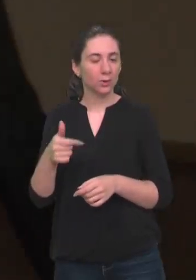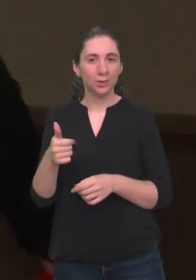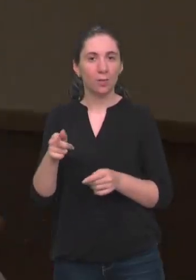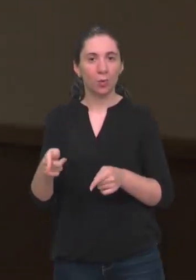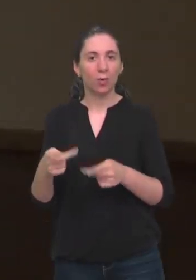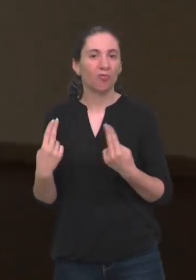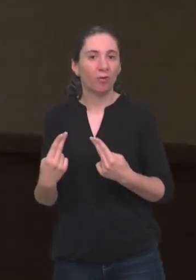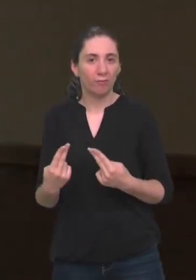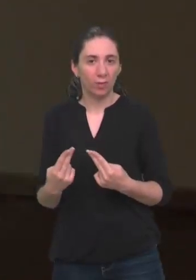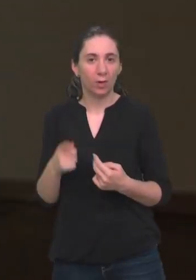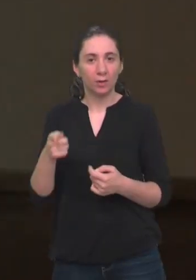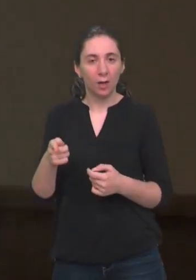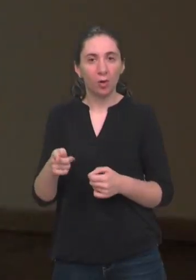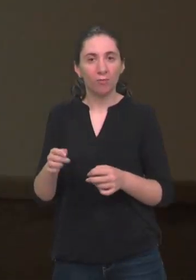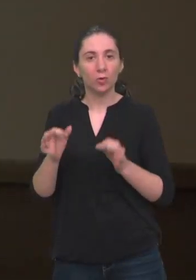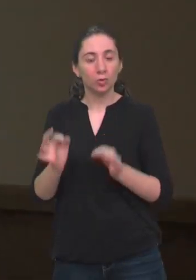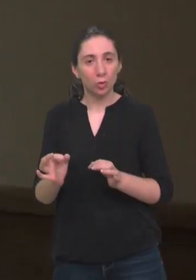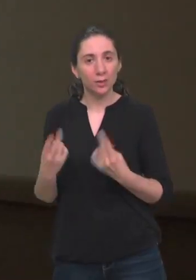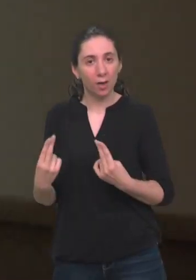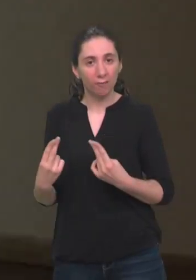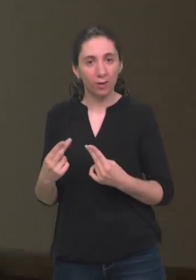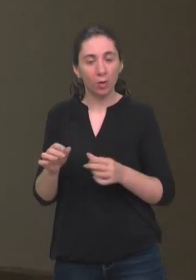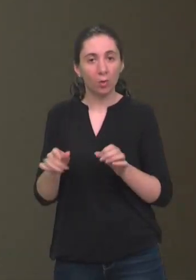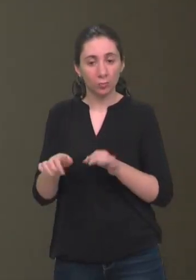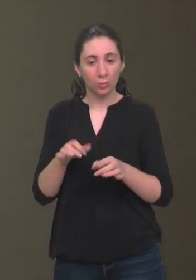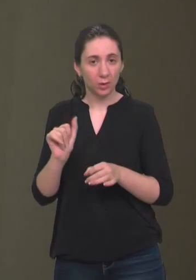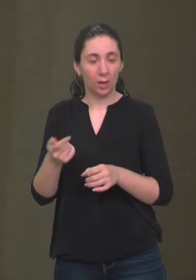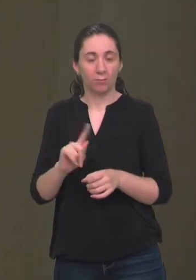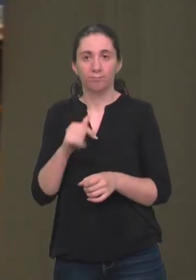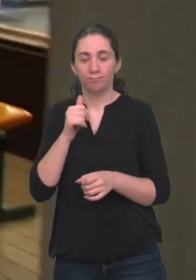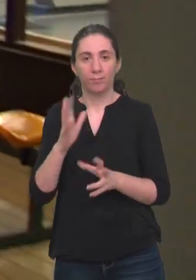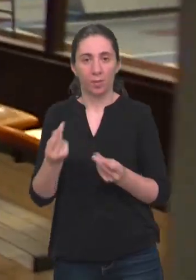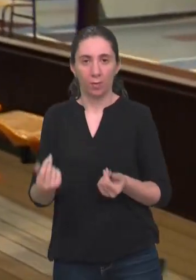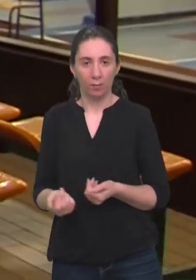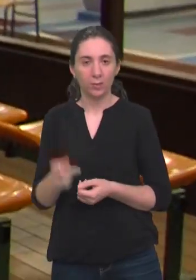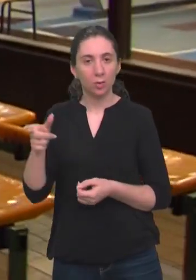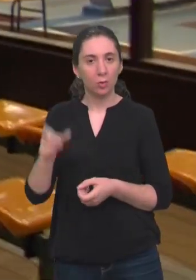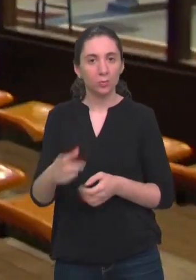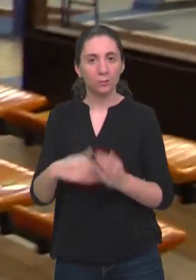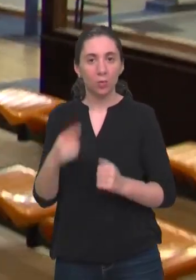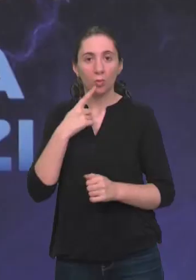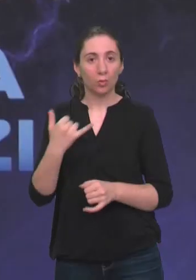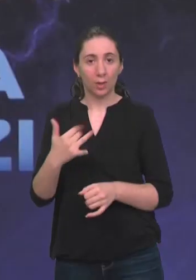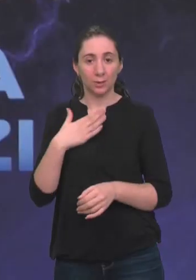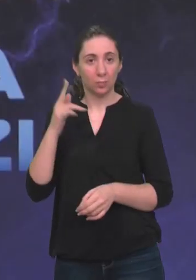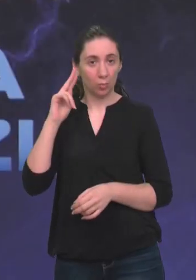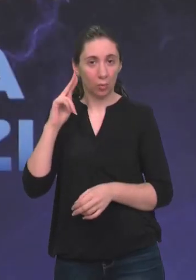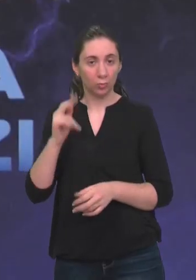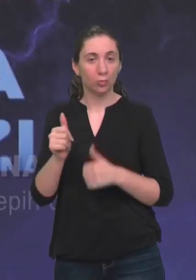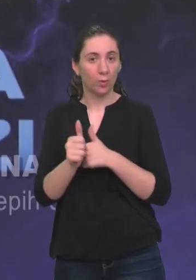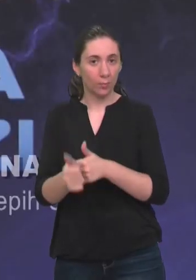normativna vrijednost. Njegova je socijalna vrijednost neprocjenjiva. Za ove osobe s invaliditetom koji su danas imale mogućnost